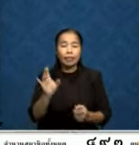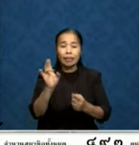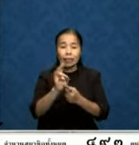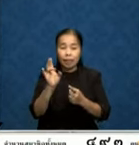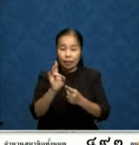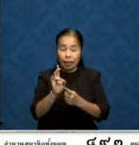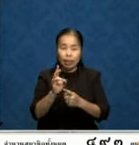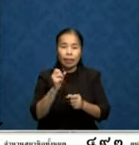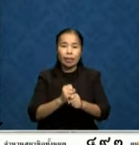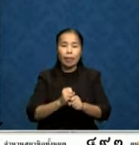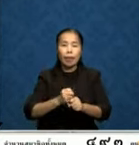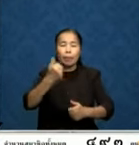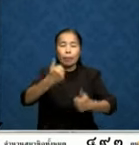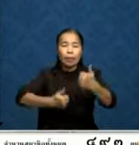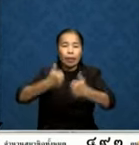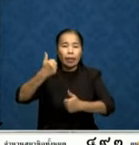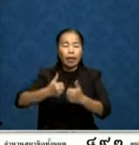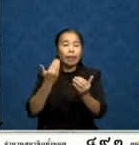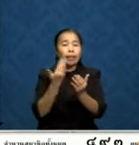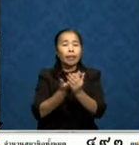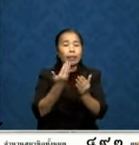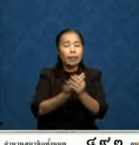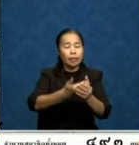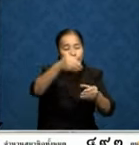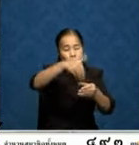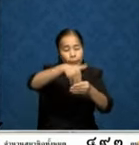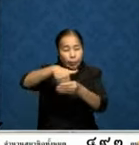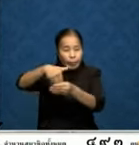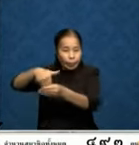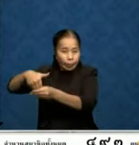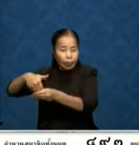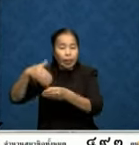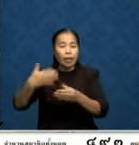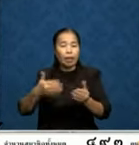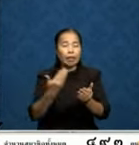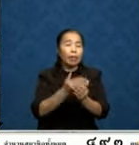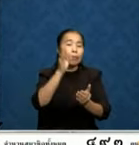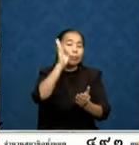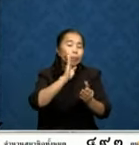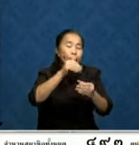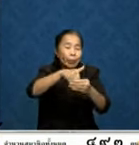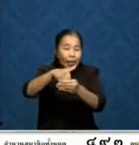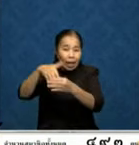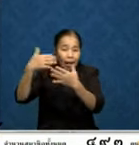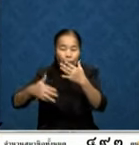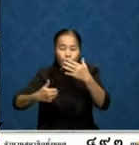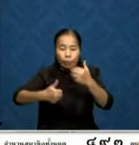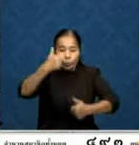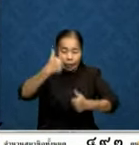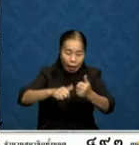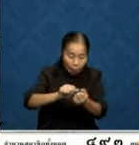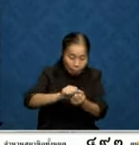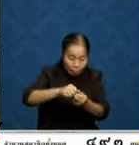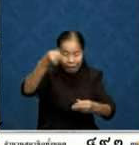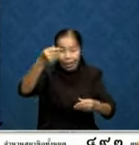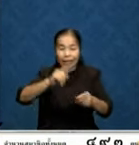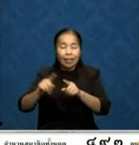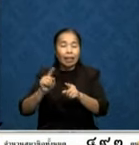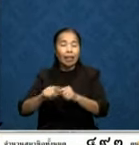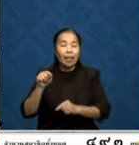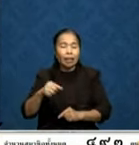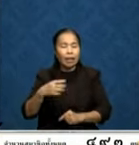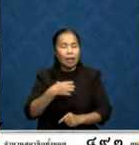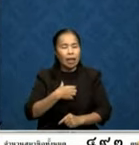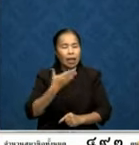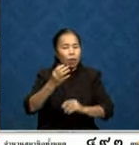ลตามแผนของกกพ.ที่จะมีเปิดเรื่องพลังงานหมุนเวียนถัดจาก 5,200 เมกะวัตต์ก็คือรอบ 3,600 เมกะวัตต์เนี่ยขอความชัดเจนว่า